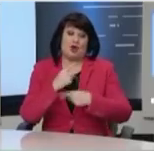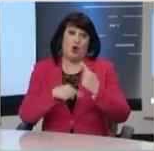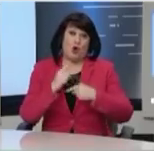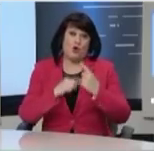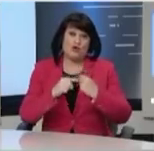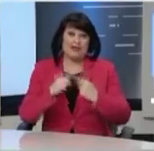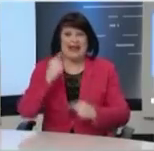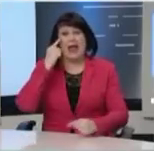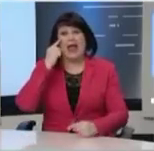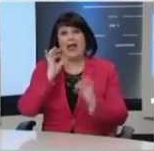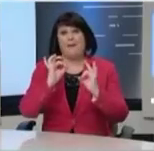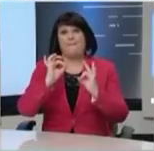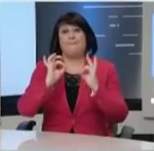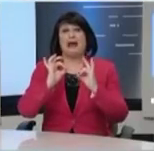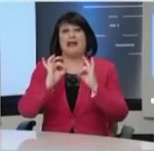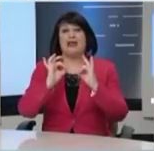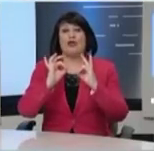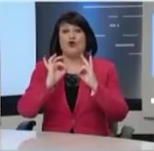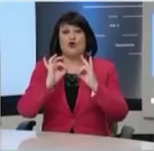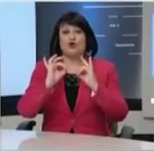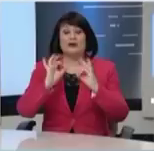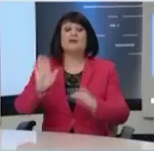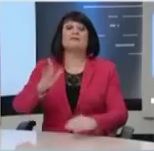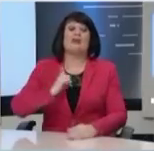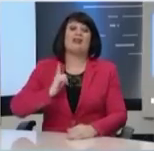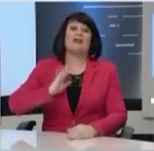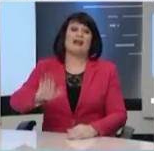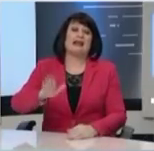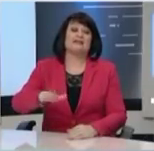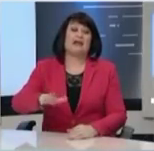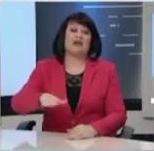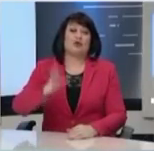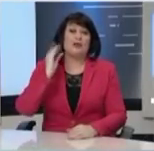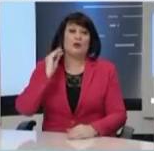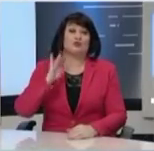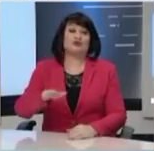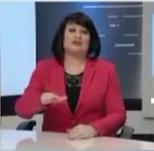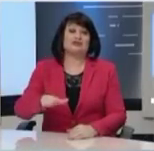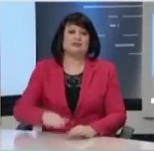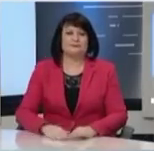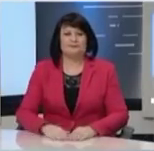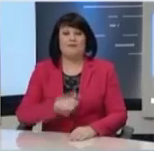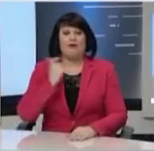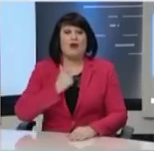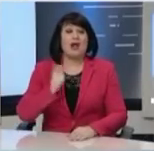δήθεν με σκοπό τη Μακεδονία να φωνάζουν, ακούστε, θα τα ακούσετε όλα, καθίστε κάτω, θα τα ακούσετε